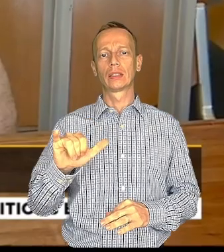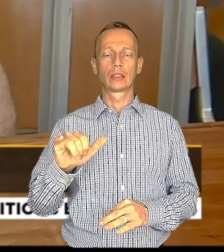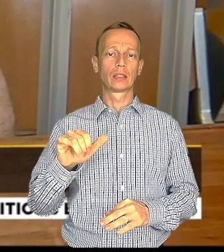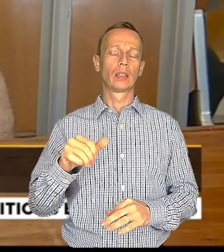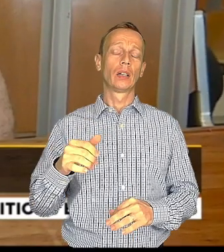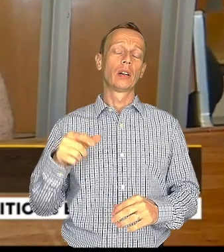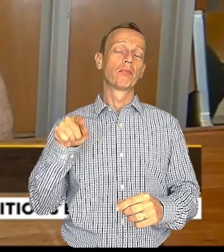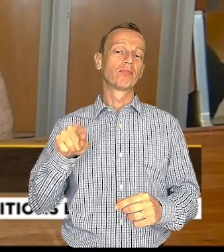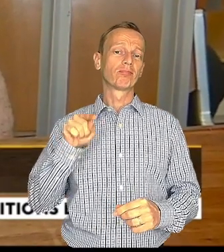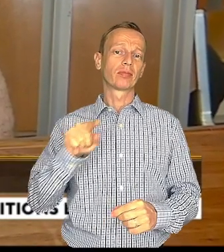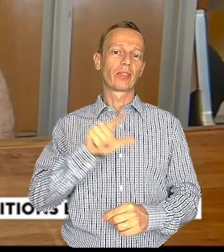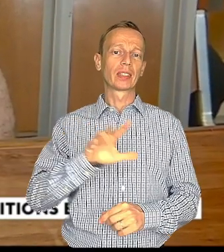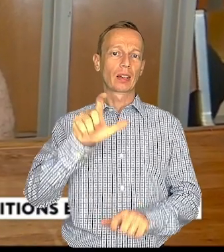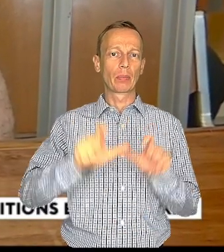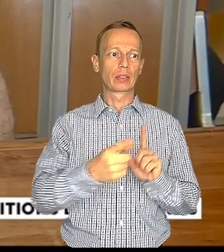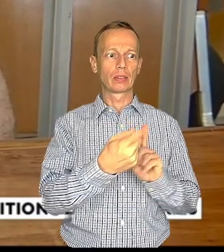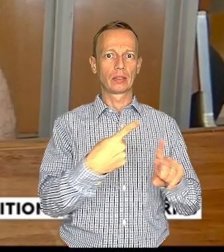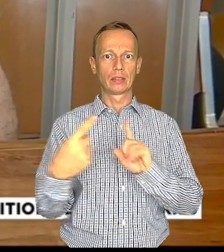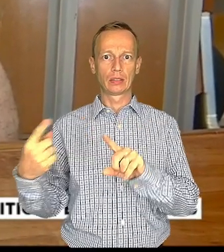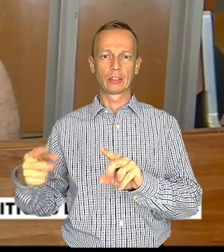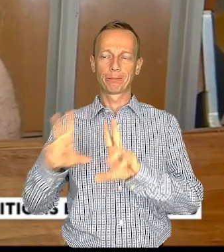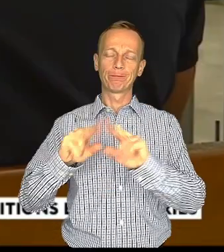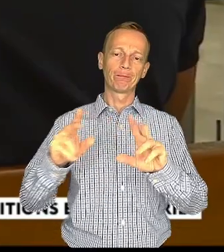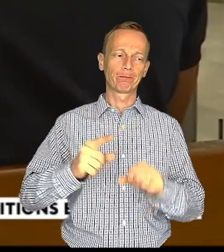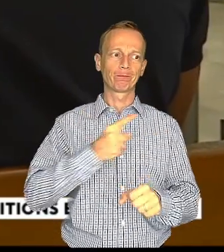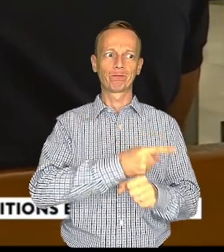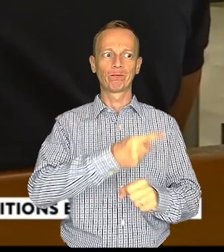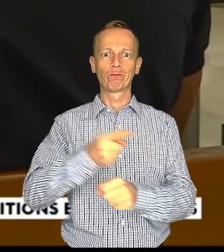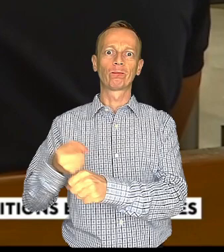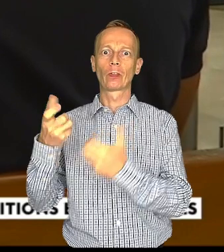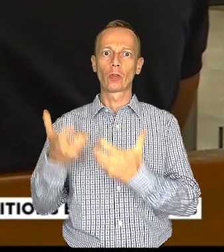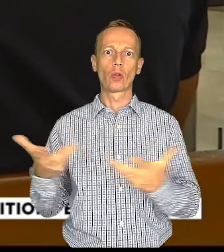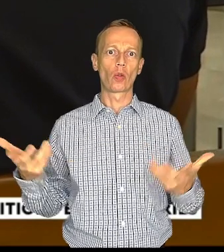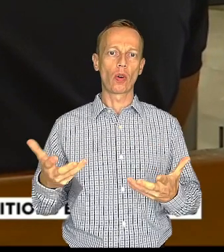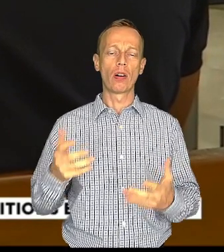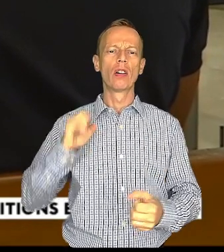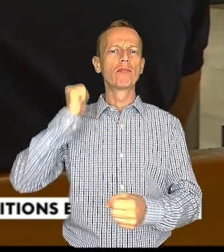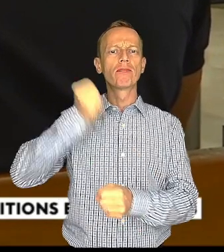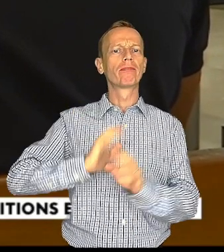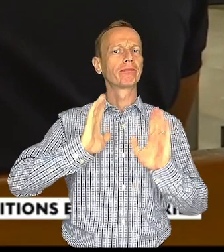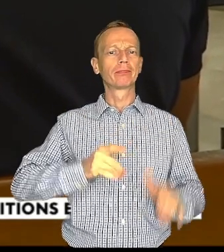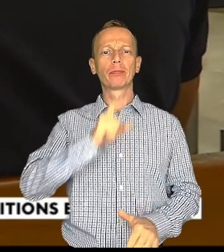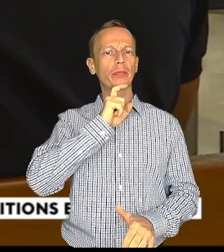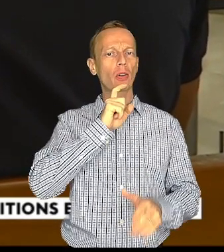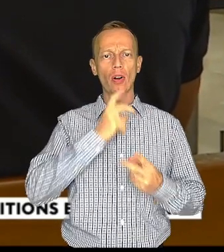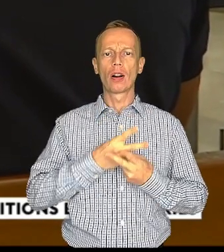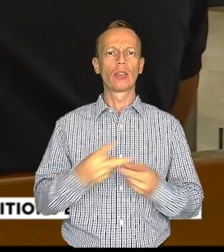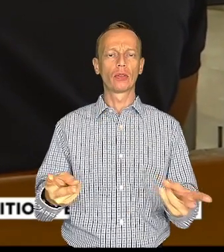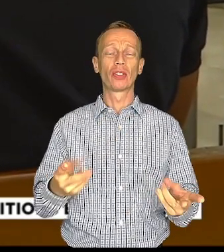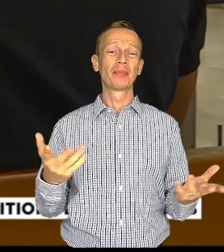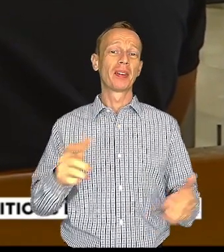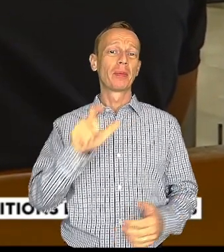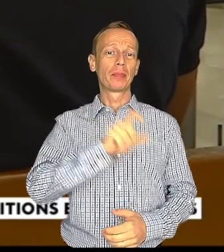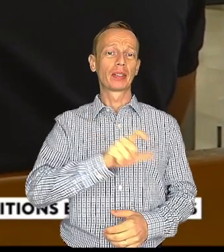prévenus, les hommes de confiance, les mules, les intermédiaires et les fournisseurs. Les peines n'ont pas encore été annoncées, mais les